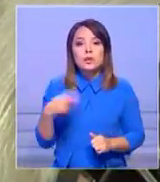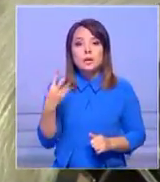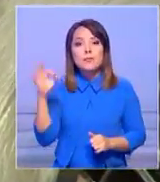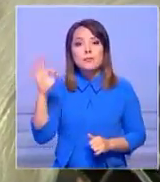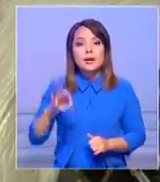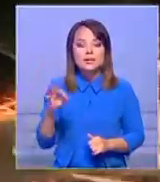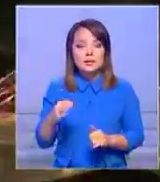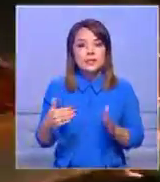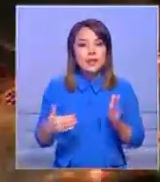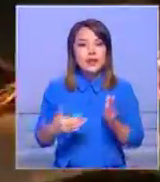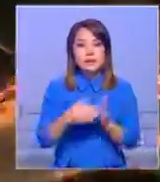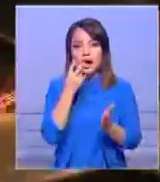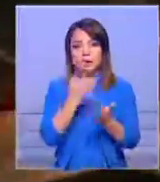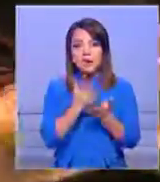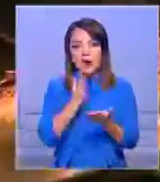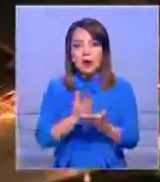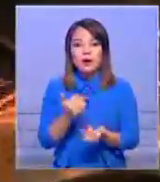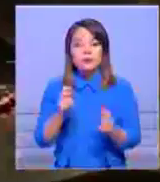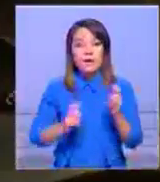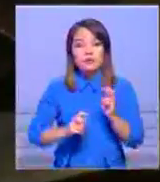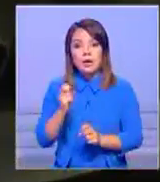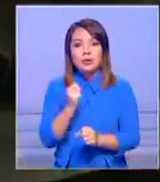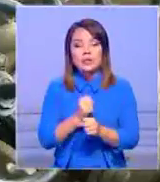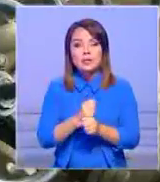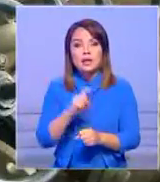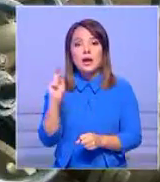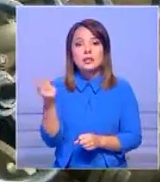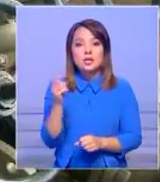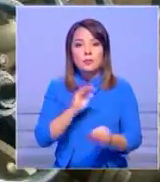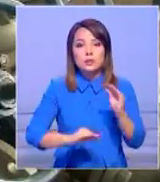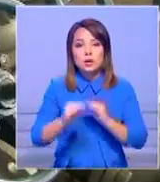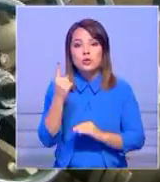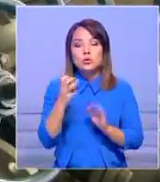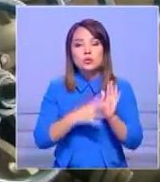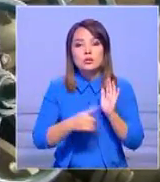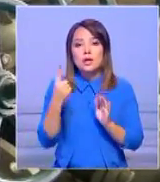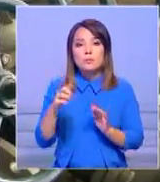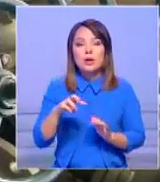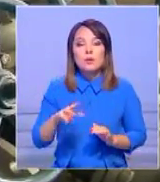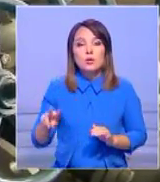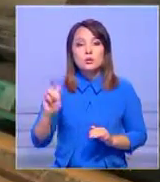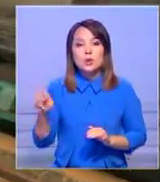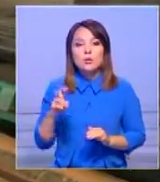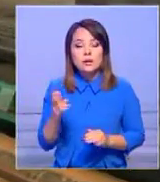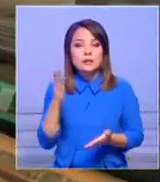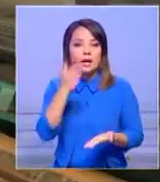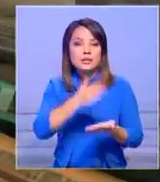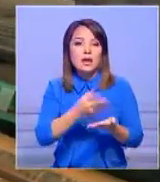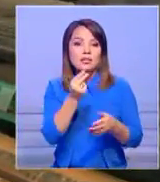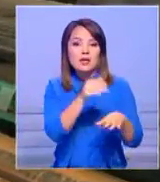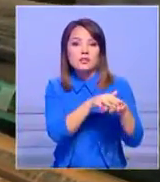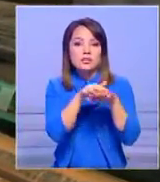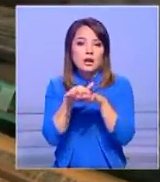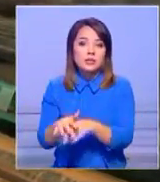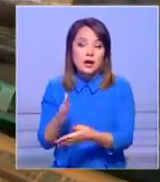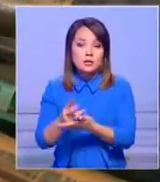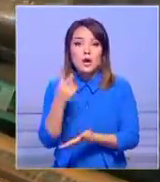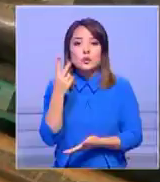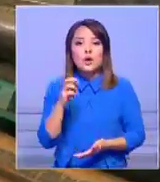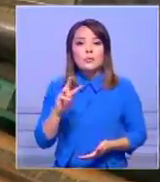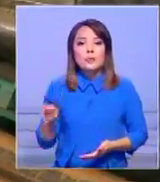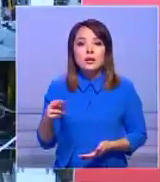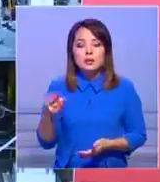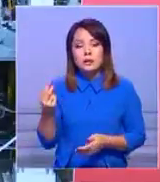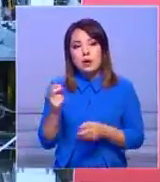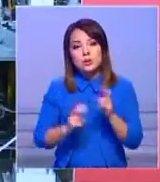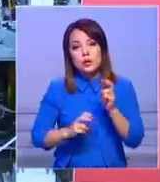4,2%-ға жетті. Осы кезең аралығында химия саласына 191 миллион доллар тікелей инвестиция тартылған. Былтыр 200 миллиардтан астам